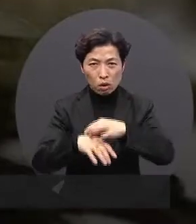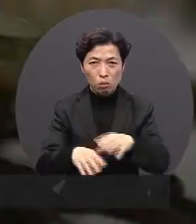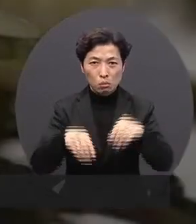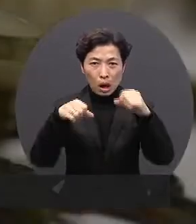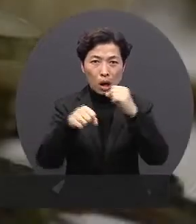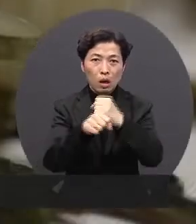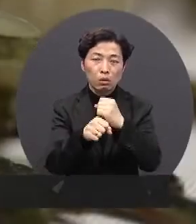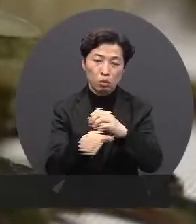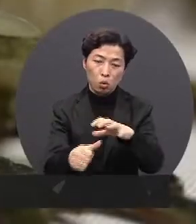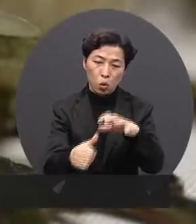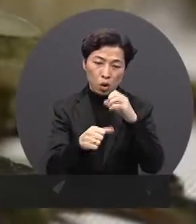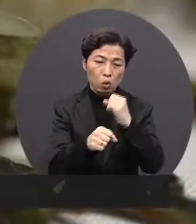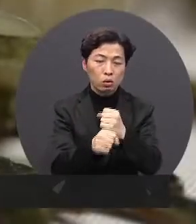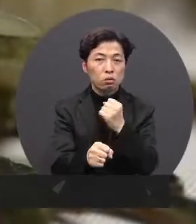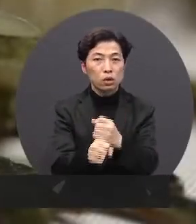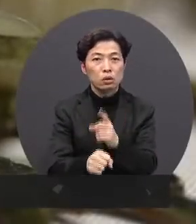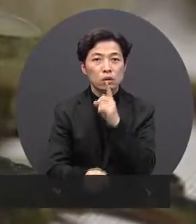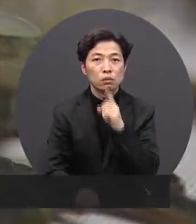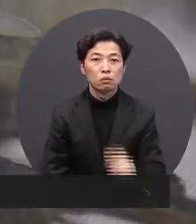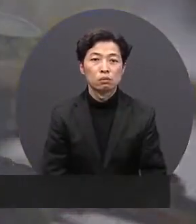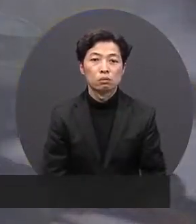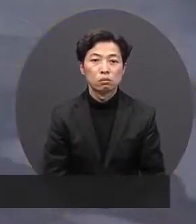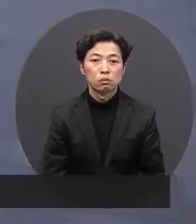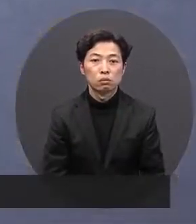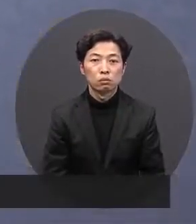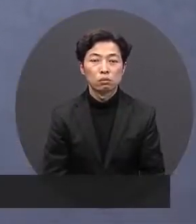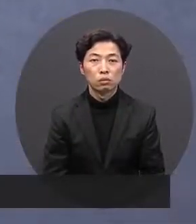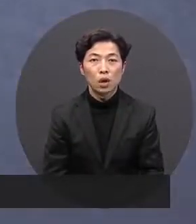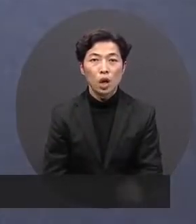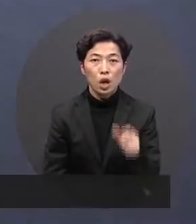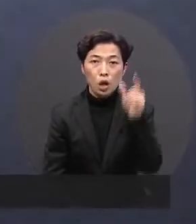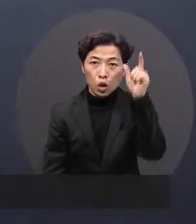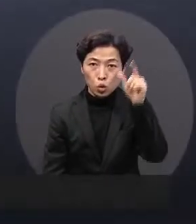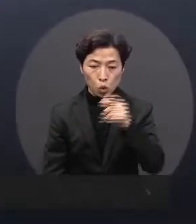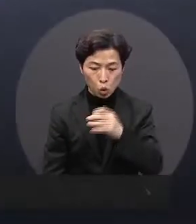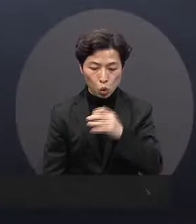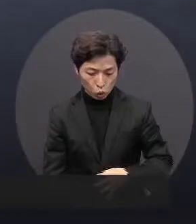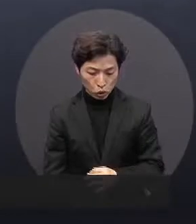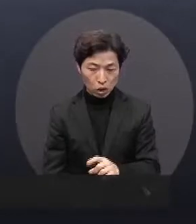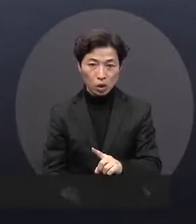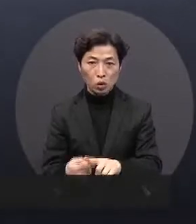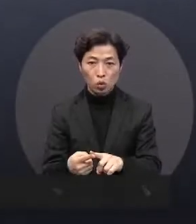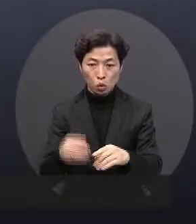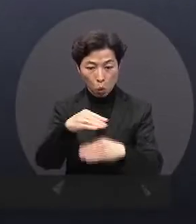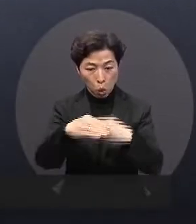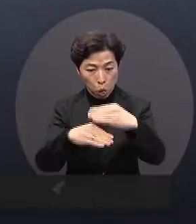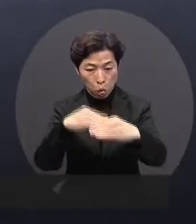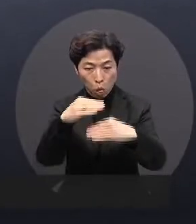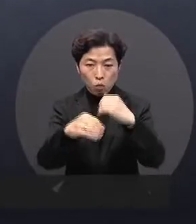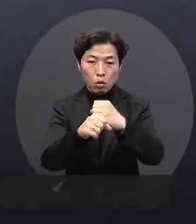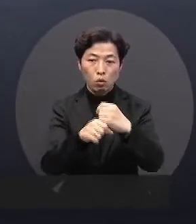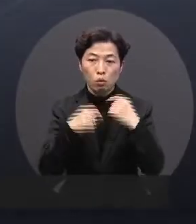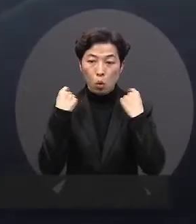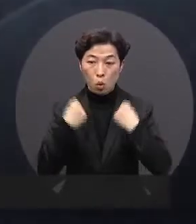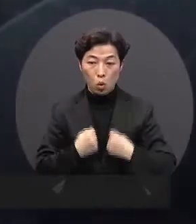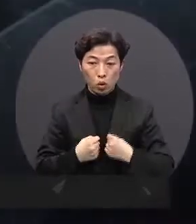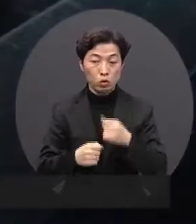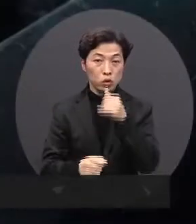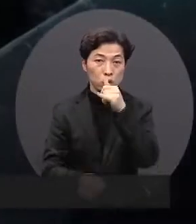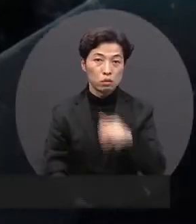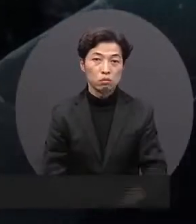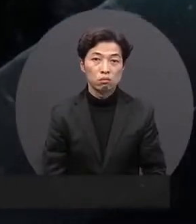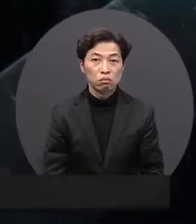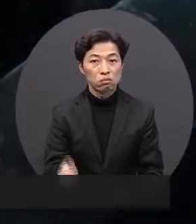접합으로 이루어져 있습니다. 말린 소수장을 겹겹이 쌓아 색을 입힌 목걸이도 있습니다.